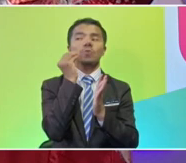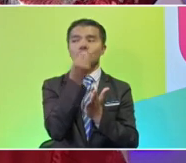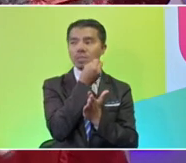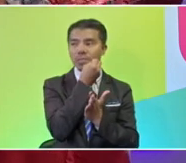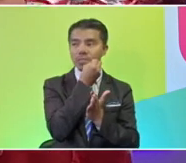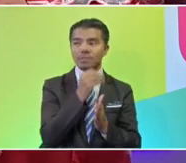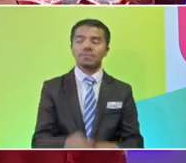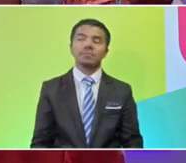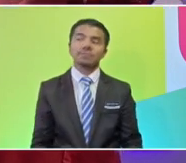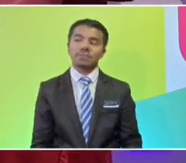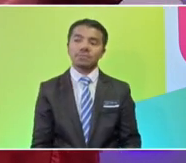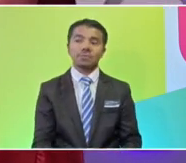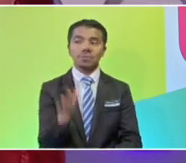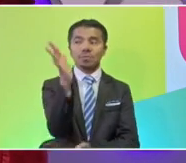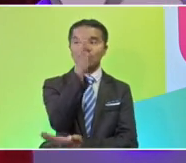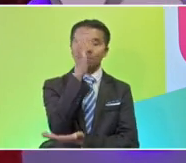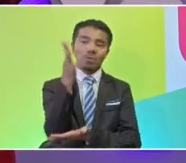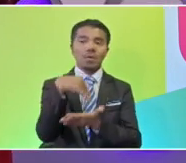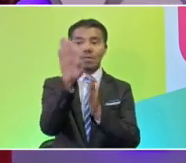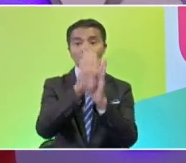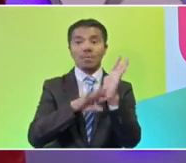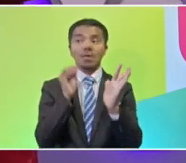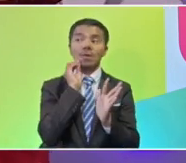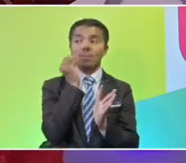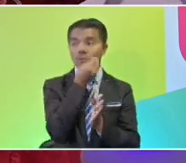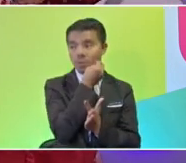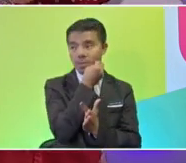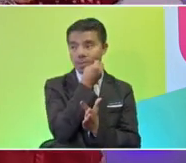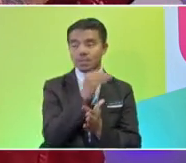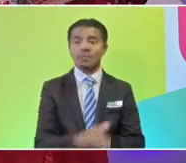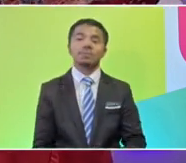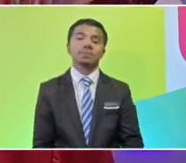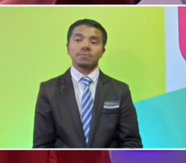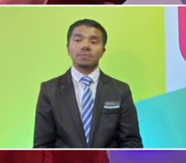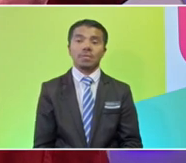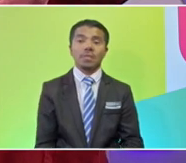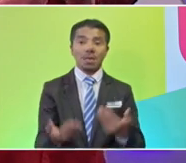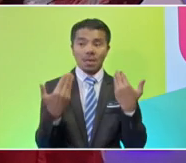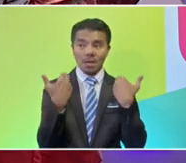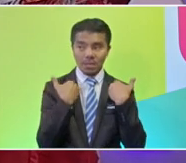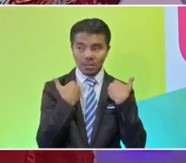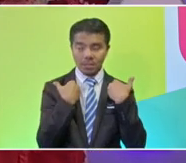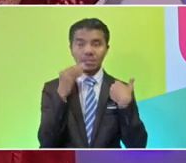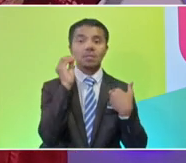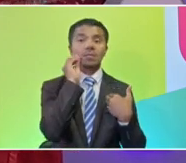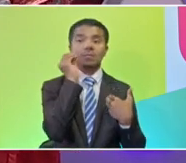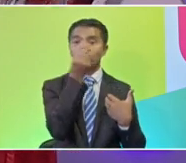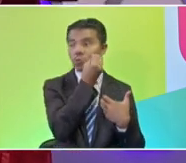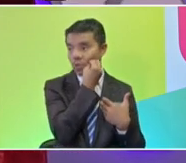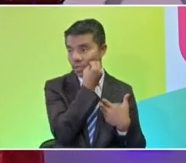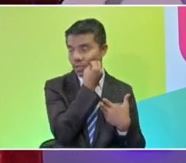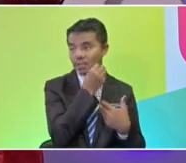tumbuhan berbunga ini ialah tumbuh-tumbuhan sekarang tumbuh-tumbuhan yang menghasilkan bunga ada yang menghasilkan